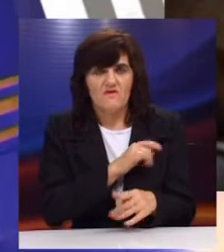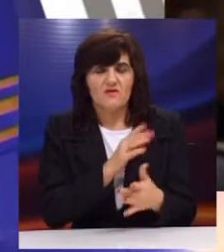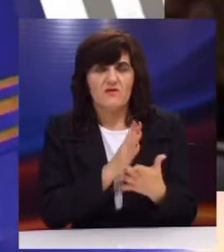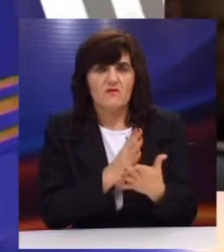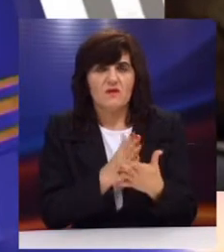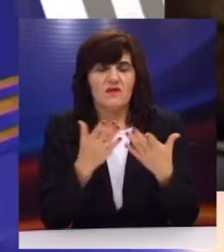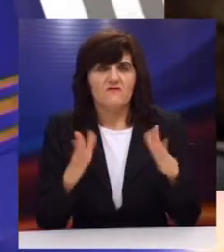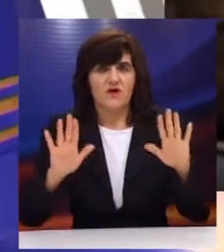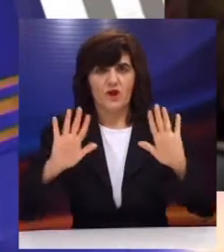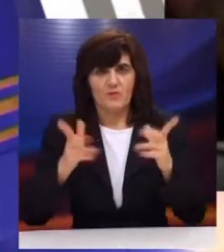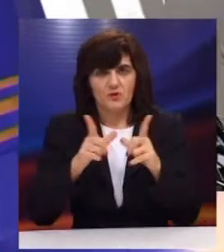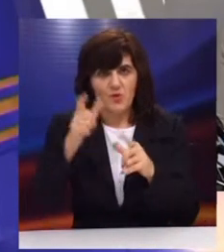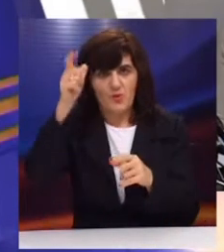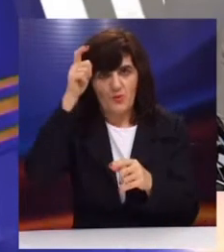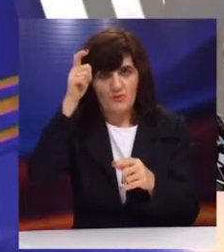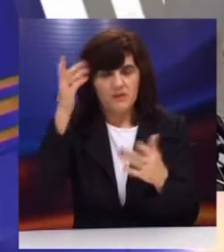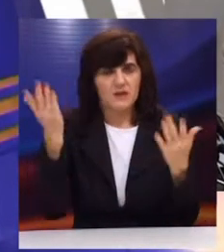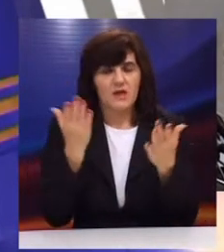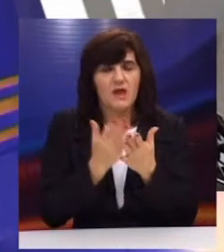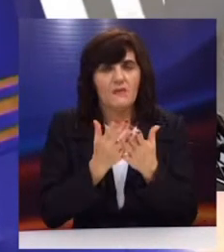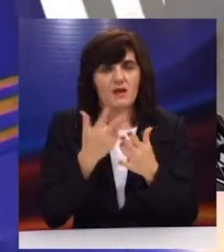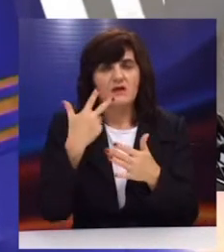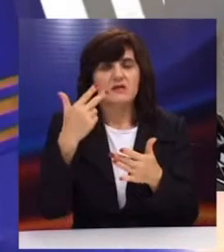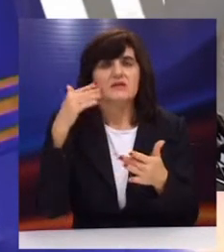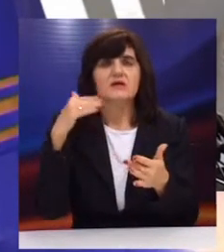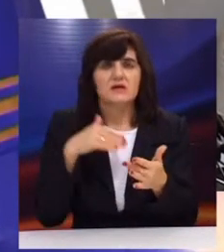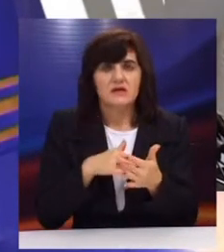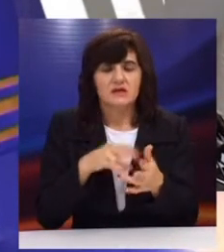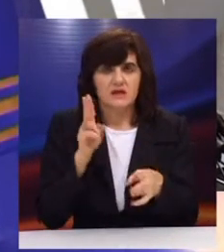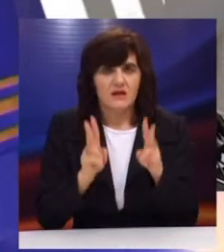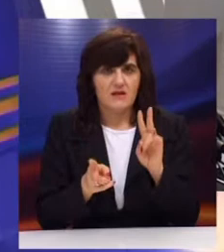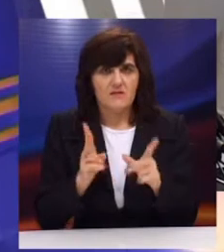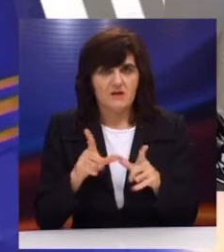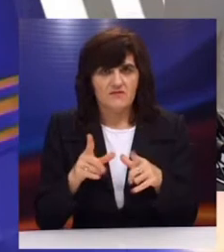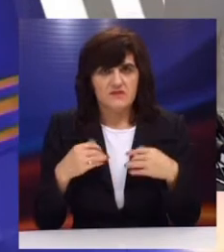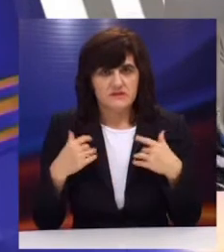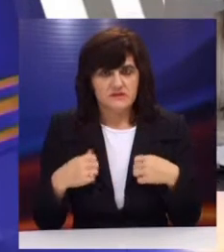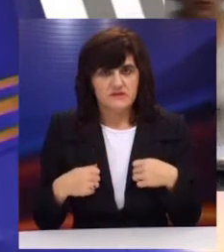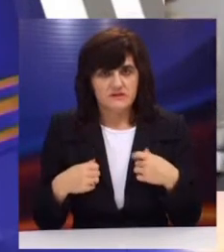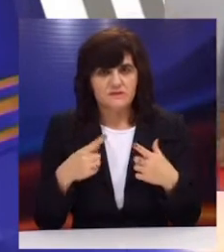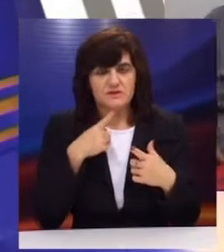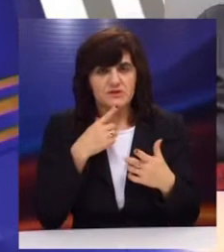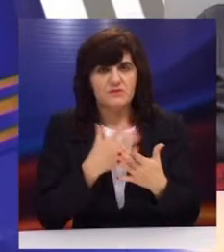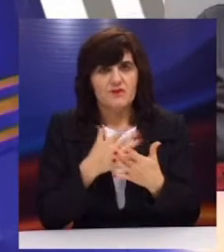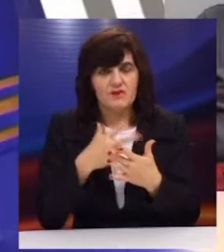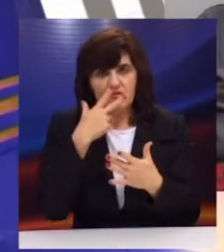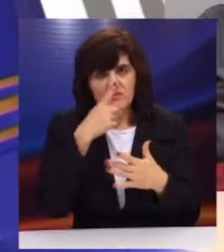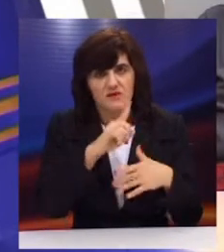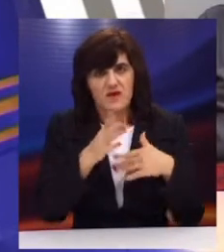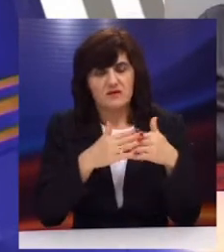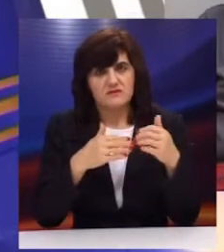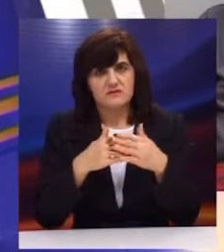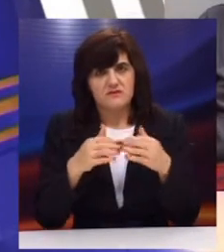prisustvovali su velikom protestu u Beogradu, gde se okupilo oko 3000 prosvetnih radnika iz cele Srbije, koji su došli da iskažu svoje